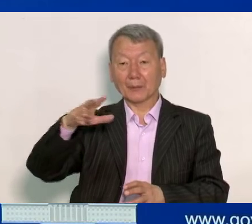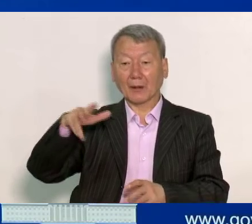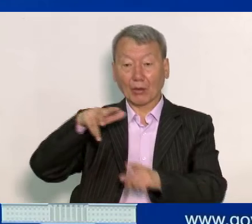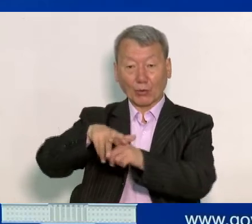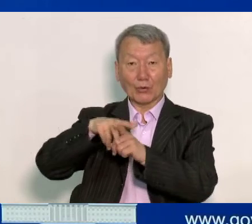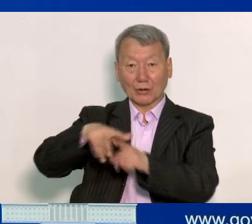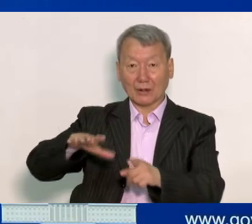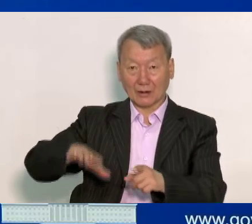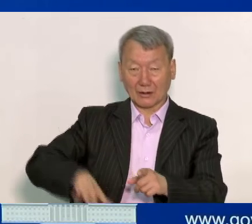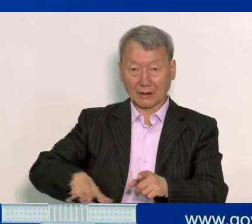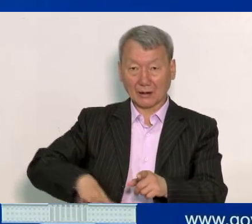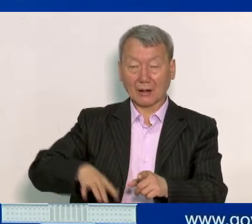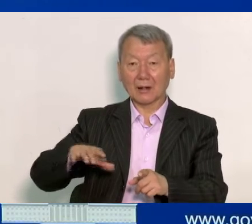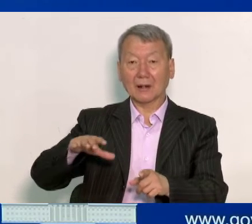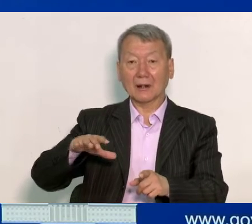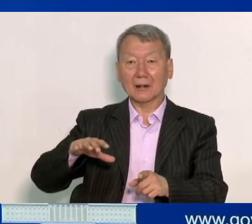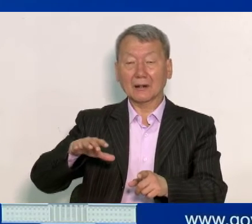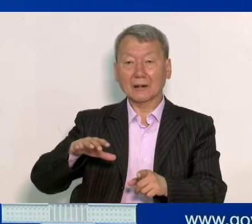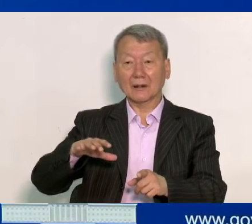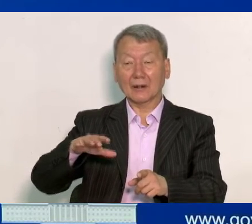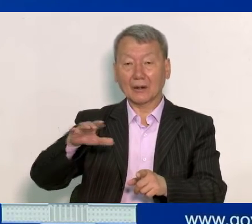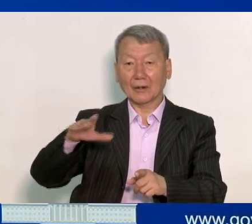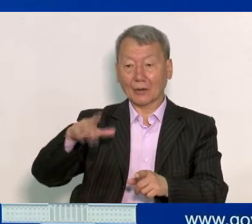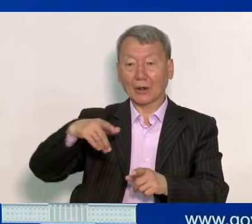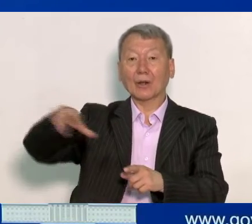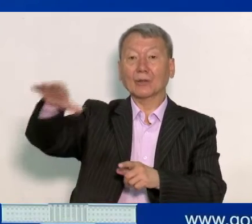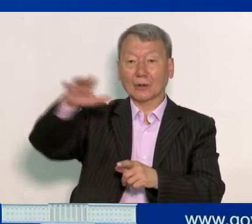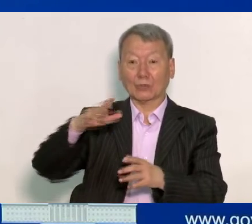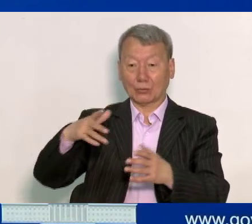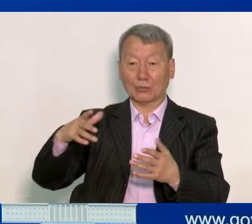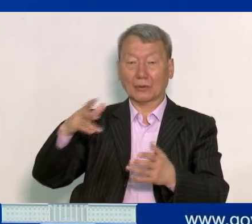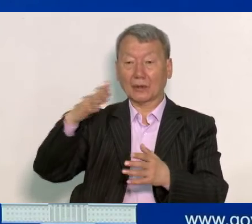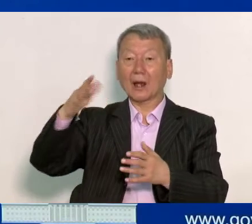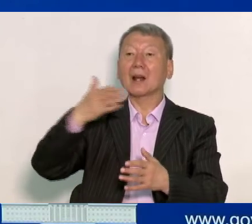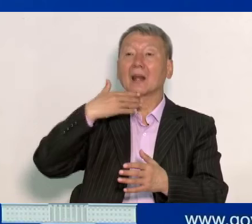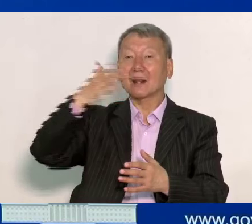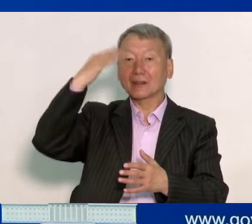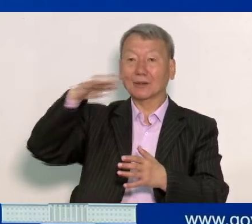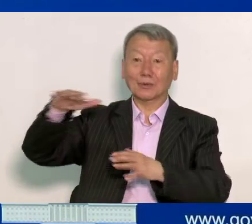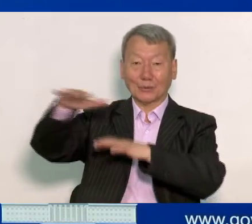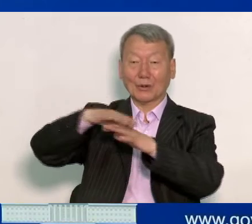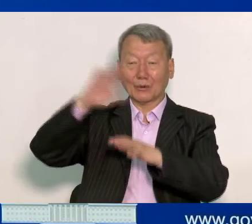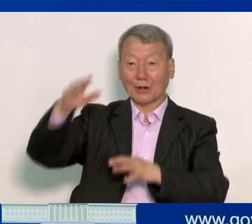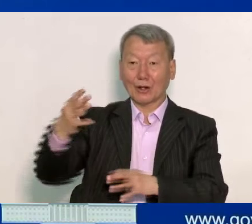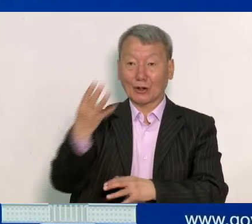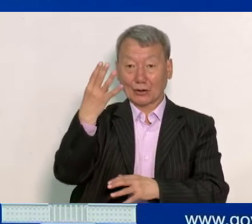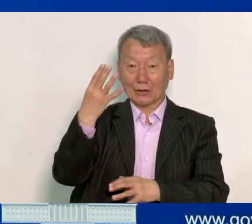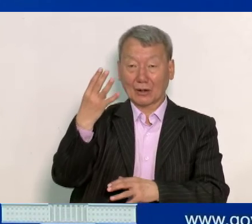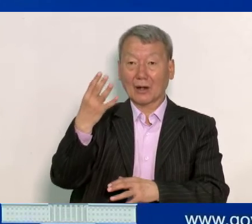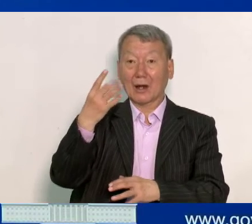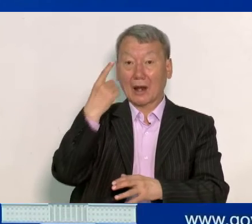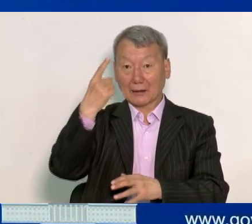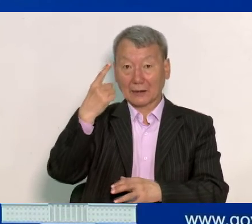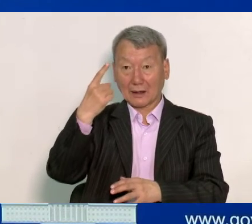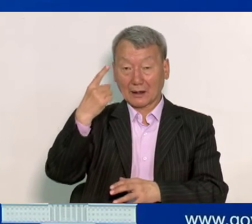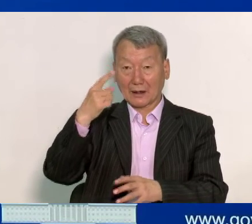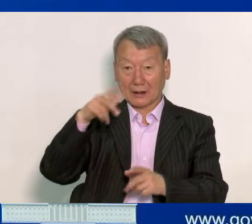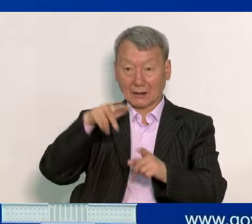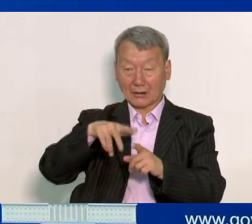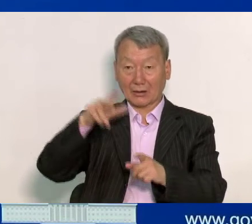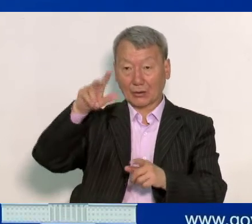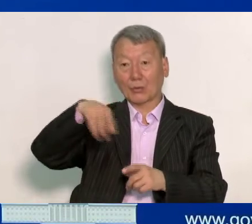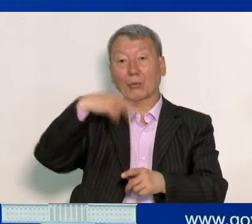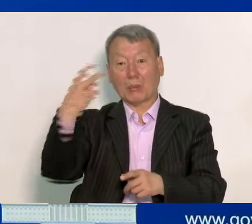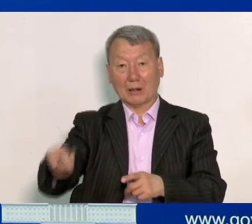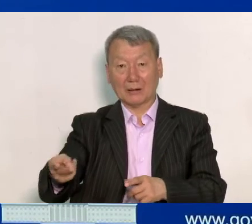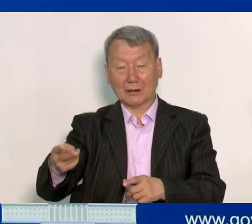лошади были, они выгонялись на летнее пастбище, и из 4 голов одна голова пала,